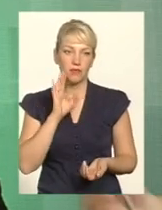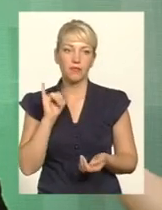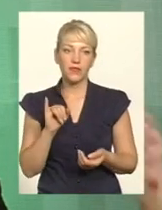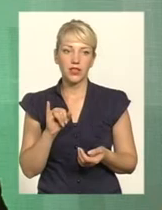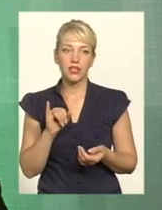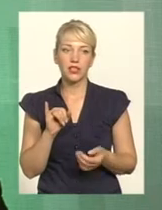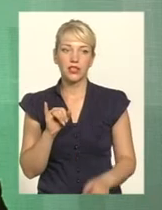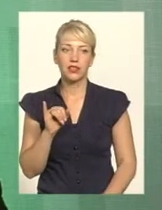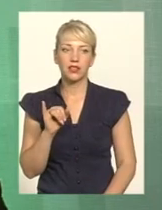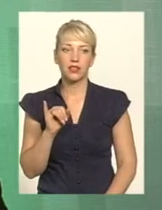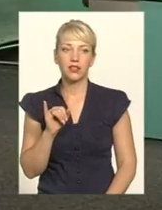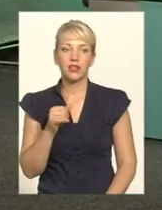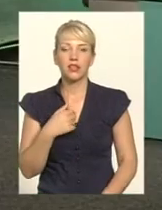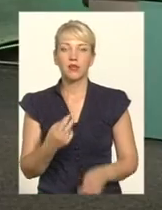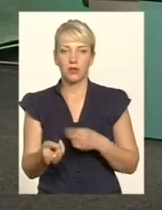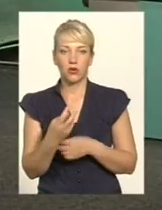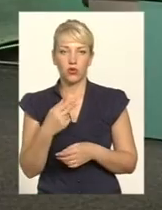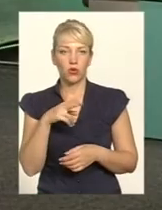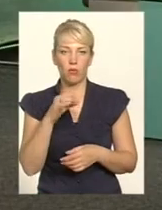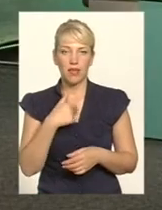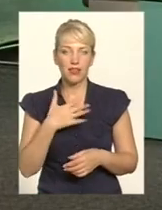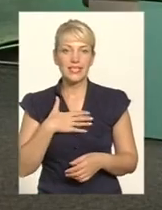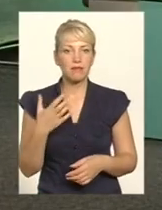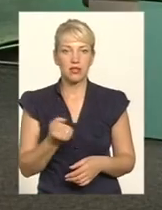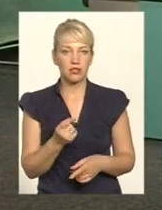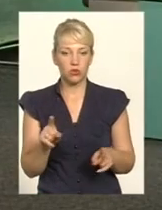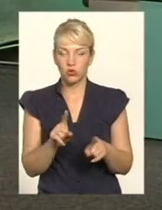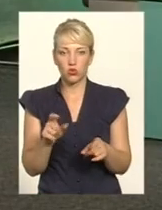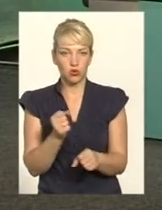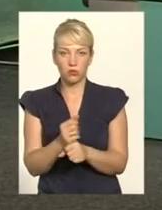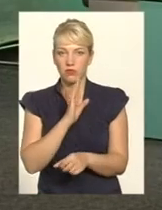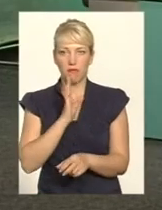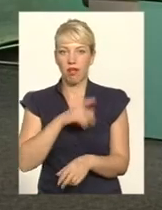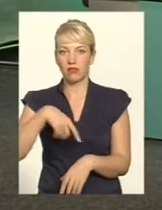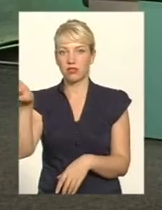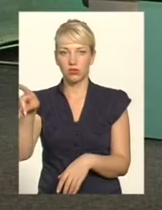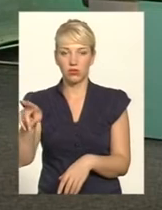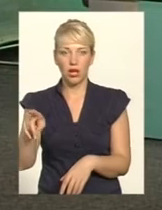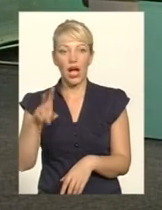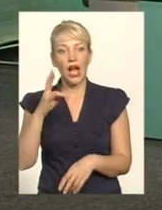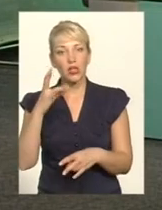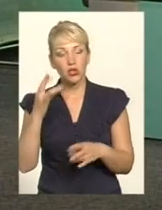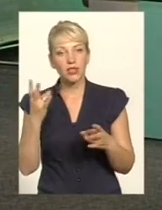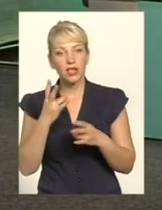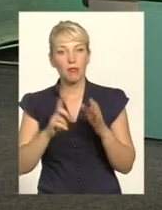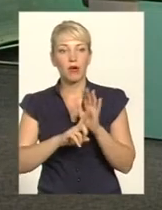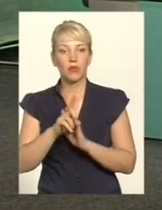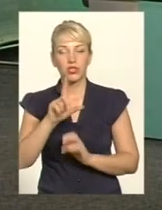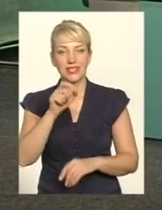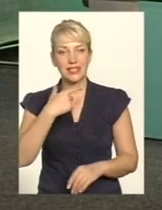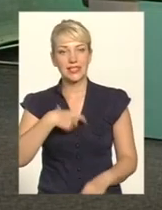вже до мене з претензіями, зробіть щось з матір'ю, хоча починати потрібно з